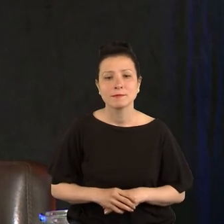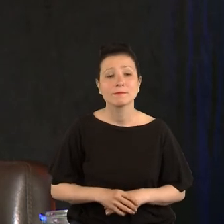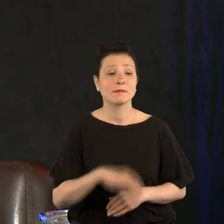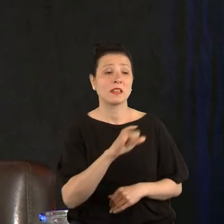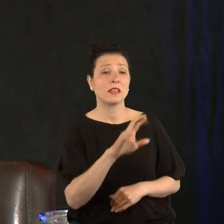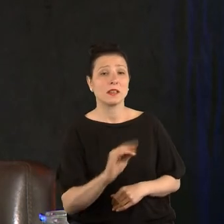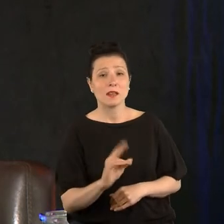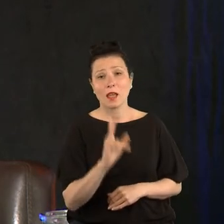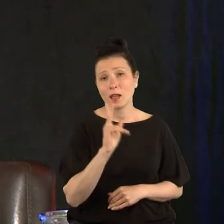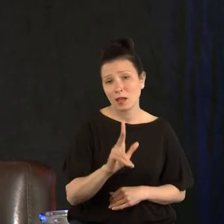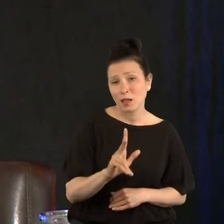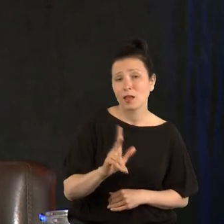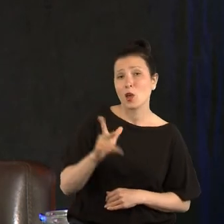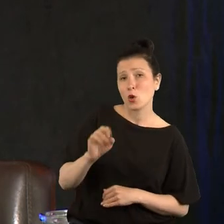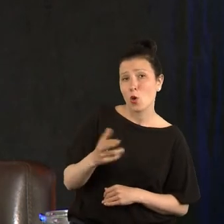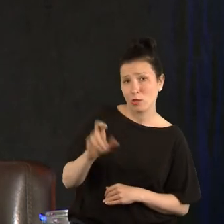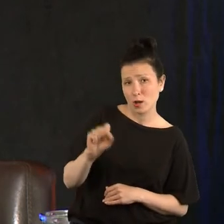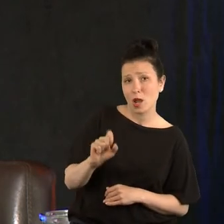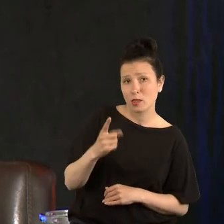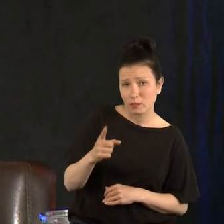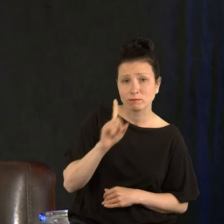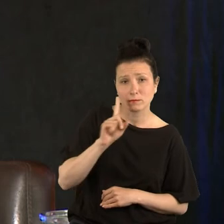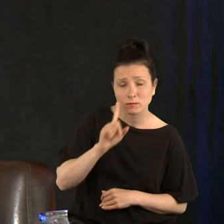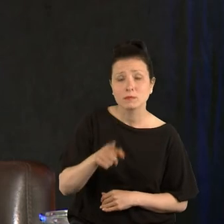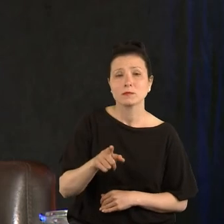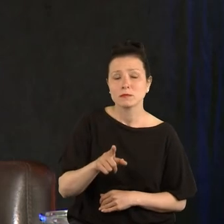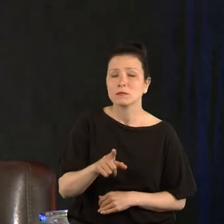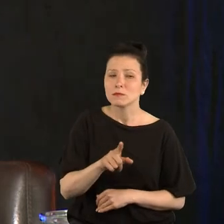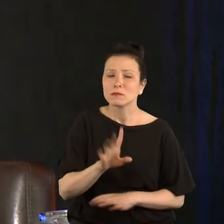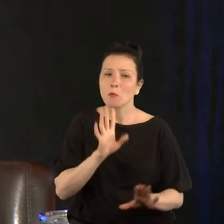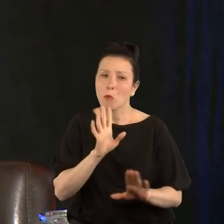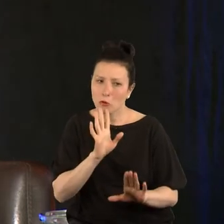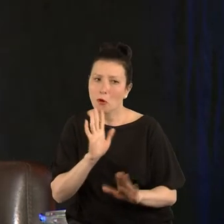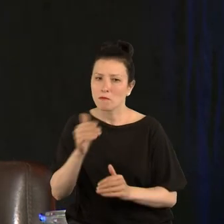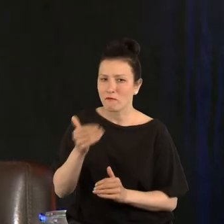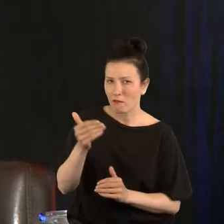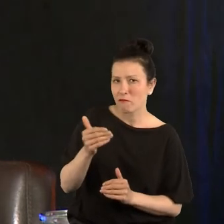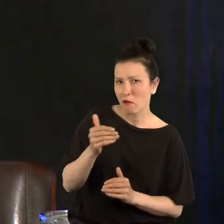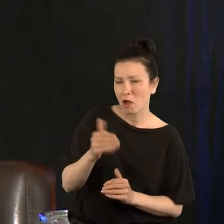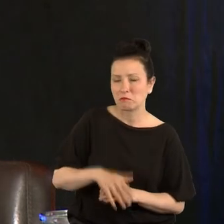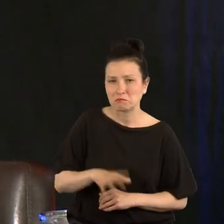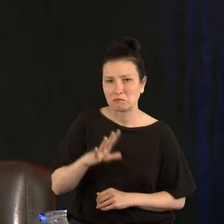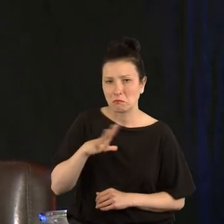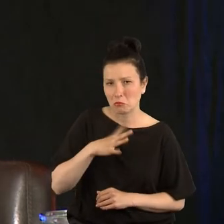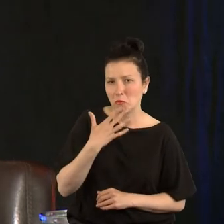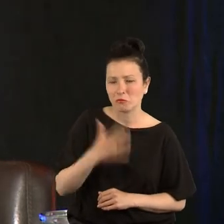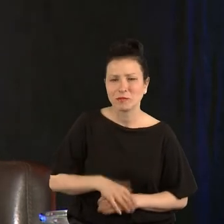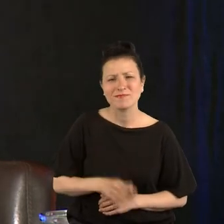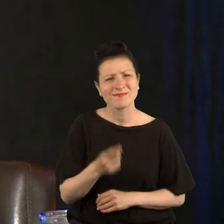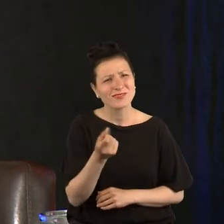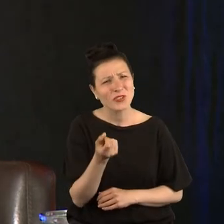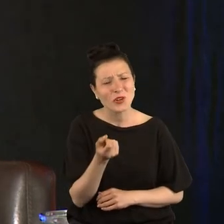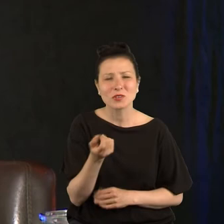Irek i pan Konrad też jakby w tym temacie pozostawali, to trochę takie to wszystko jest